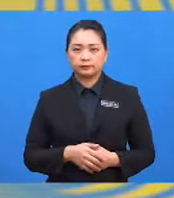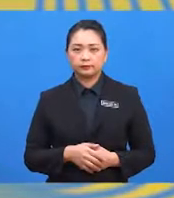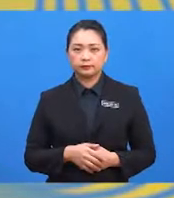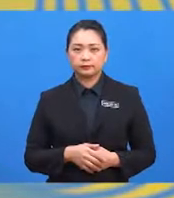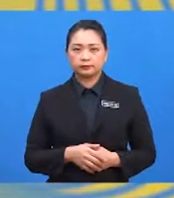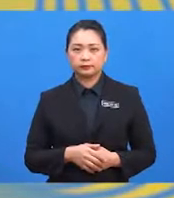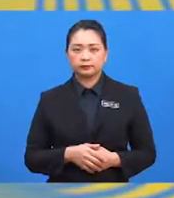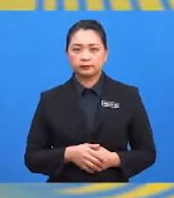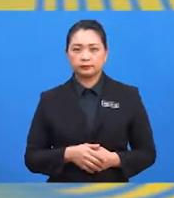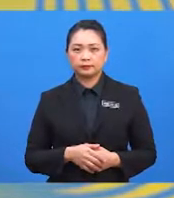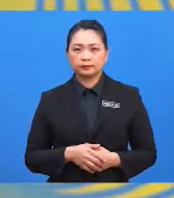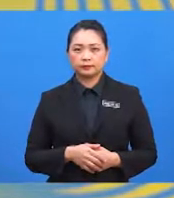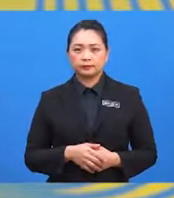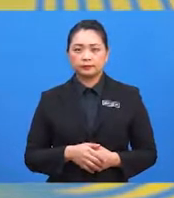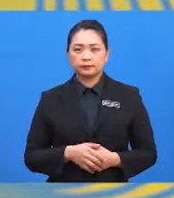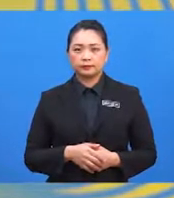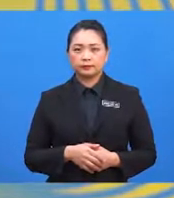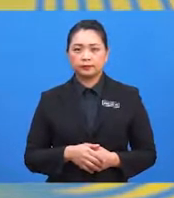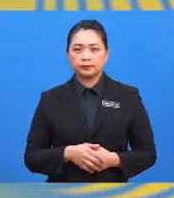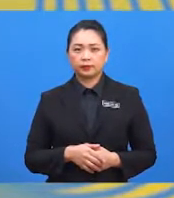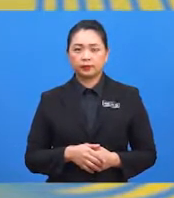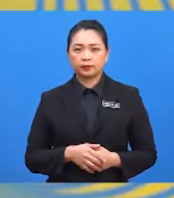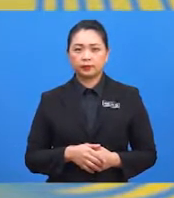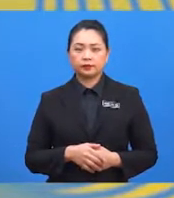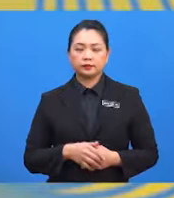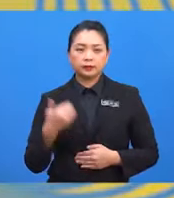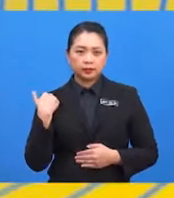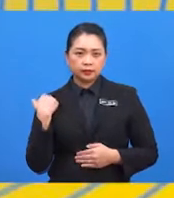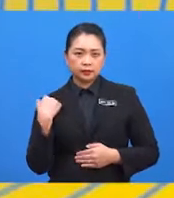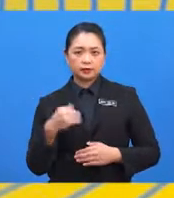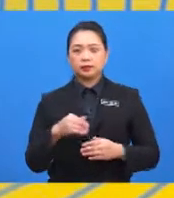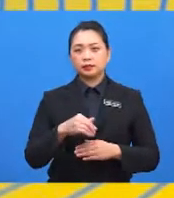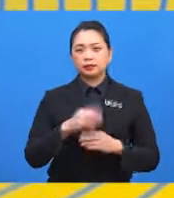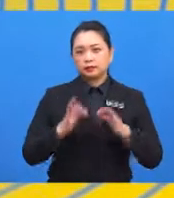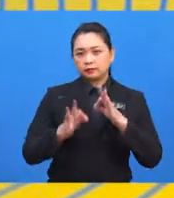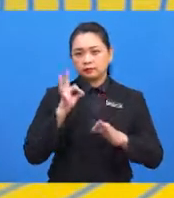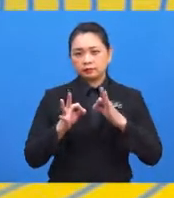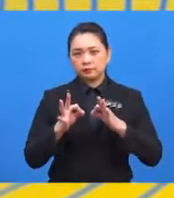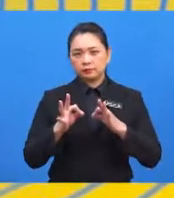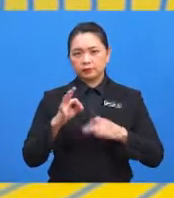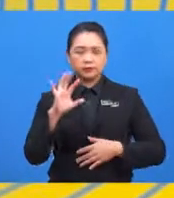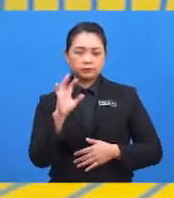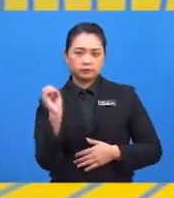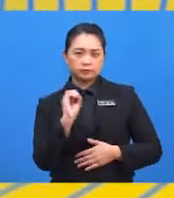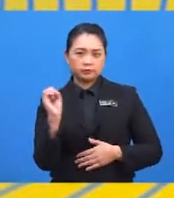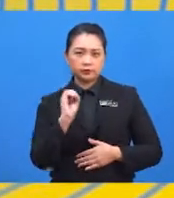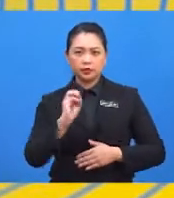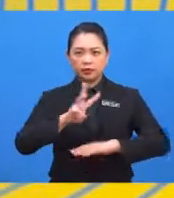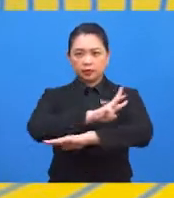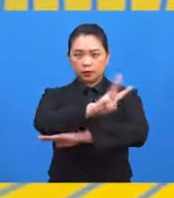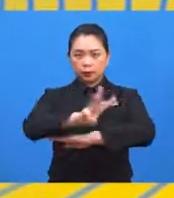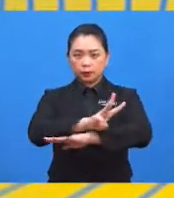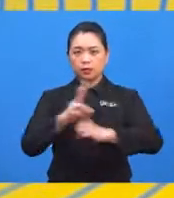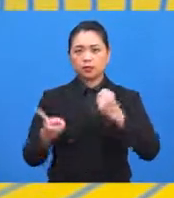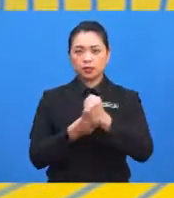yang merupakan kawasan rekaan yang anda hasilkan. Sekiranya tidak mempunyai kawasan